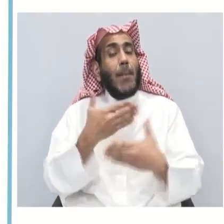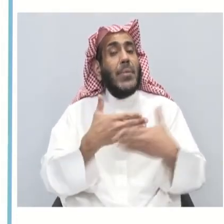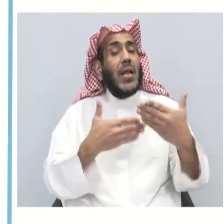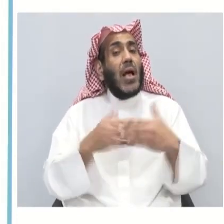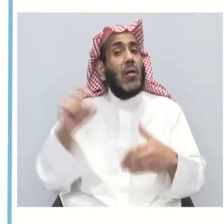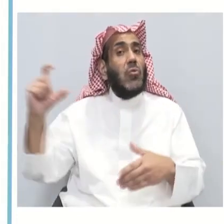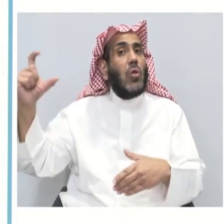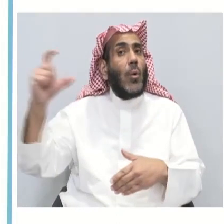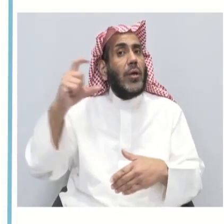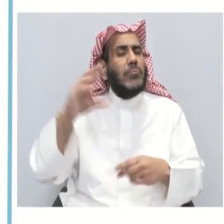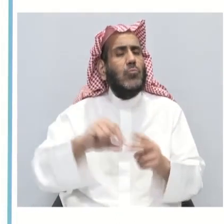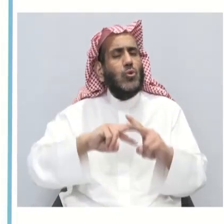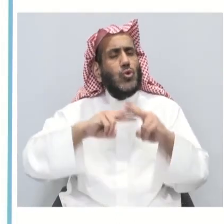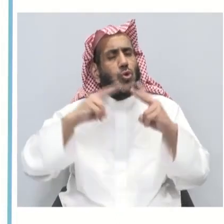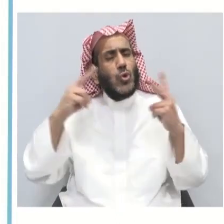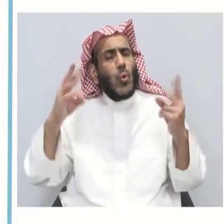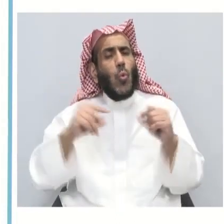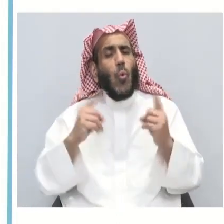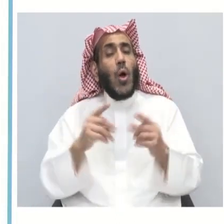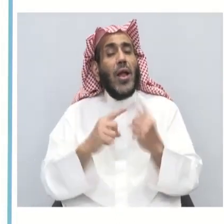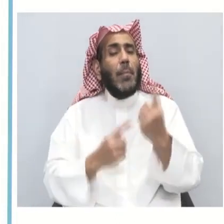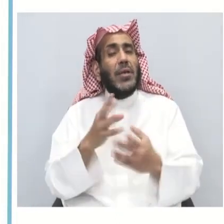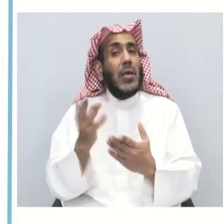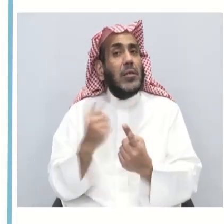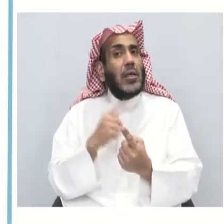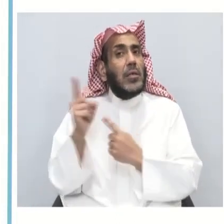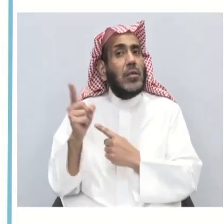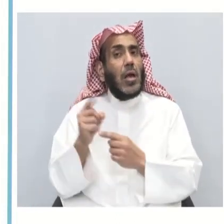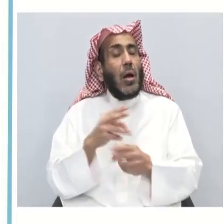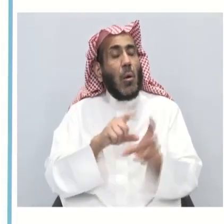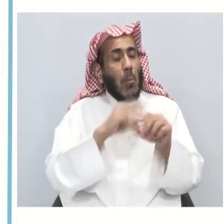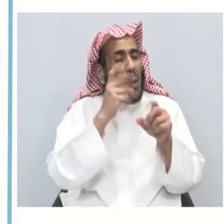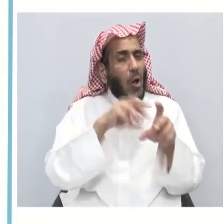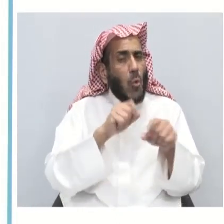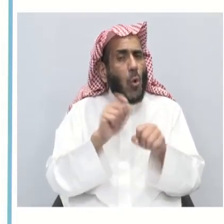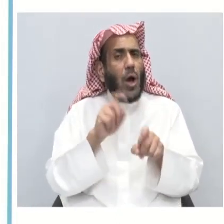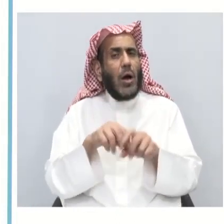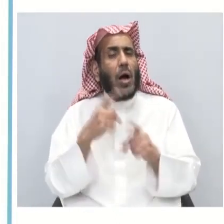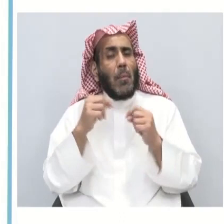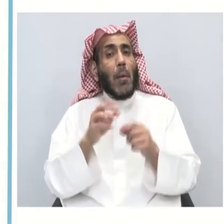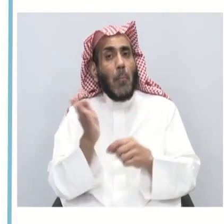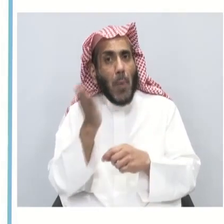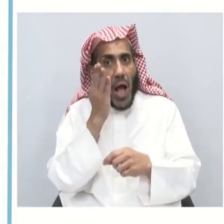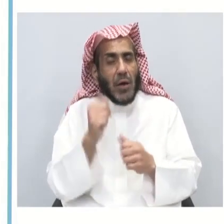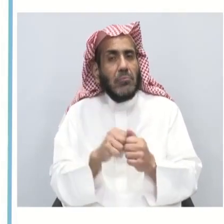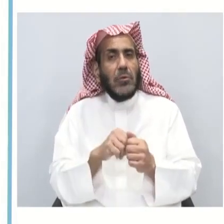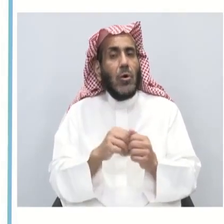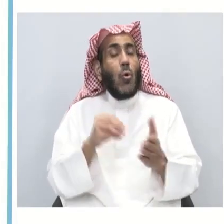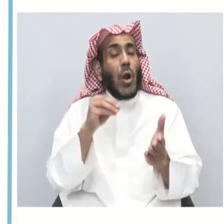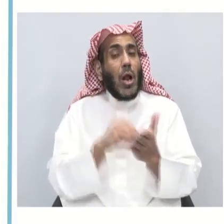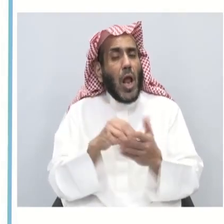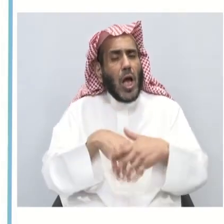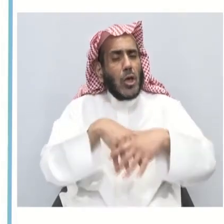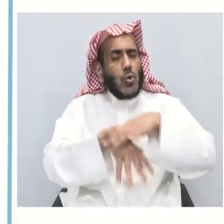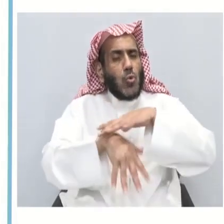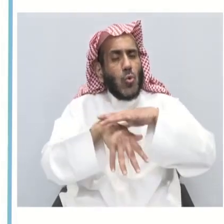الضوئي. جميع النباتات تحتاج إلى، مخلوق حي تحتاج إلى ماذا؟ ماء، ولها أيضا